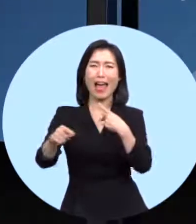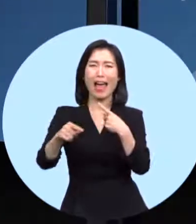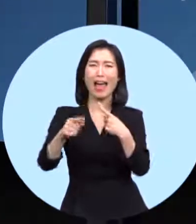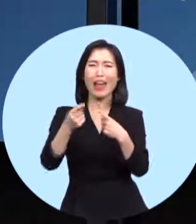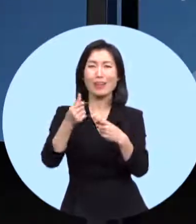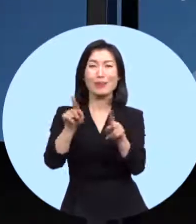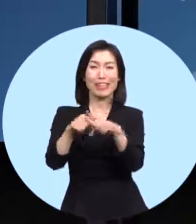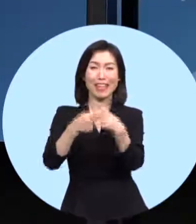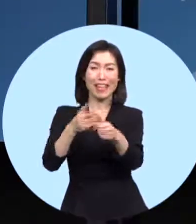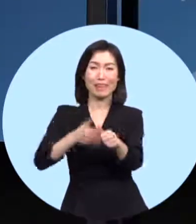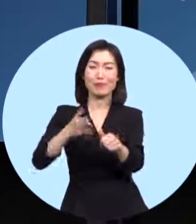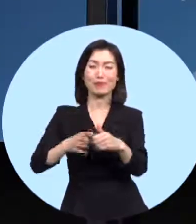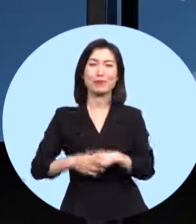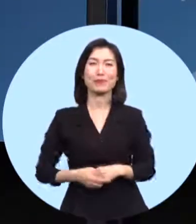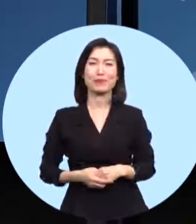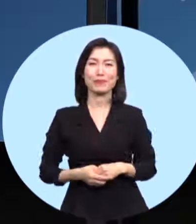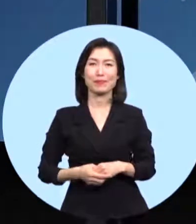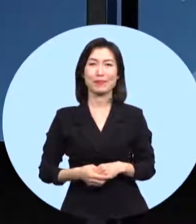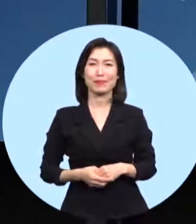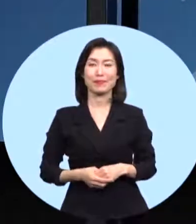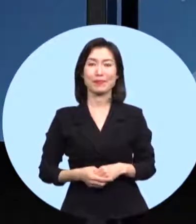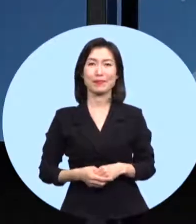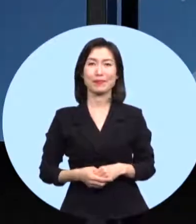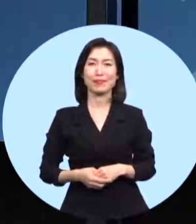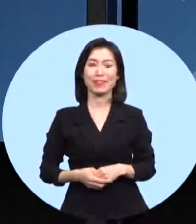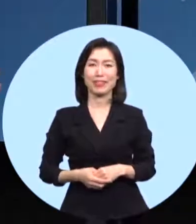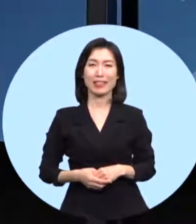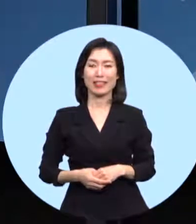양해를 부탁드리고요. 또 한 가지는